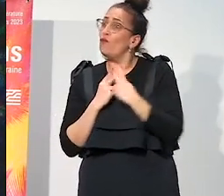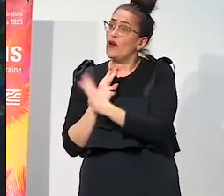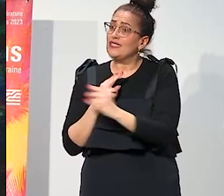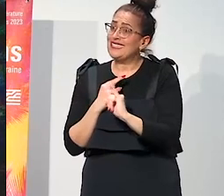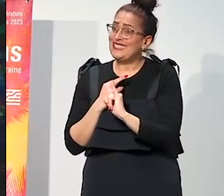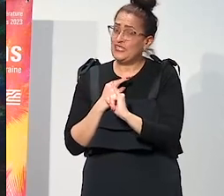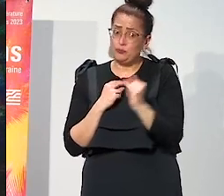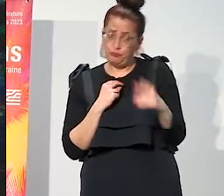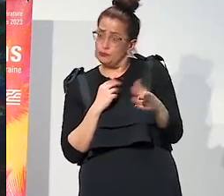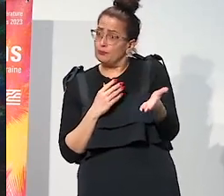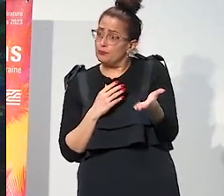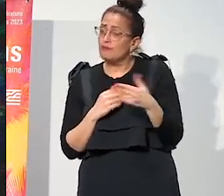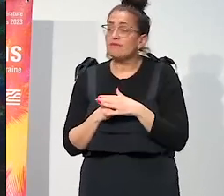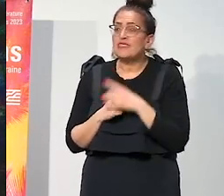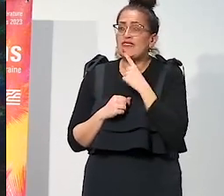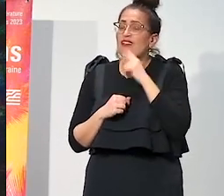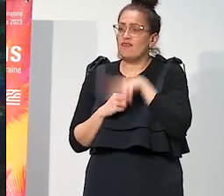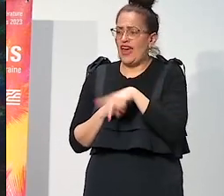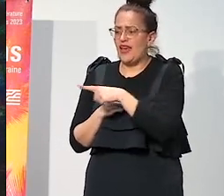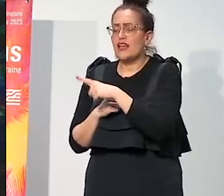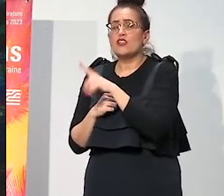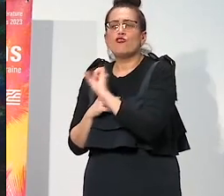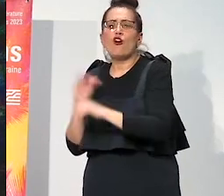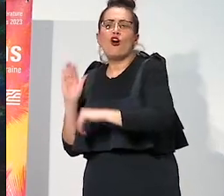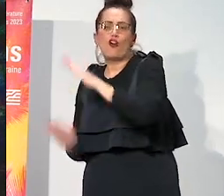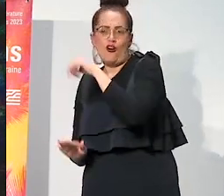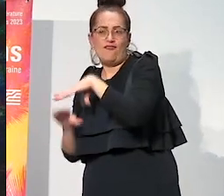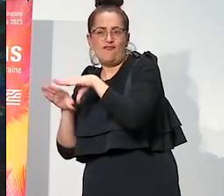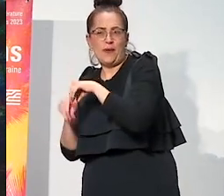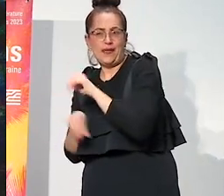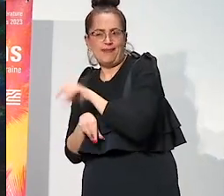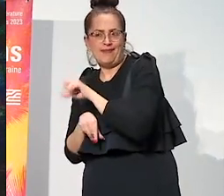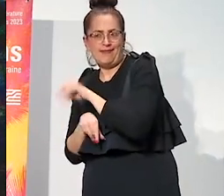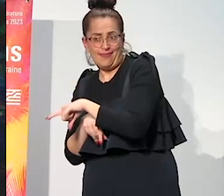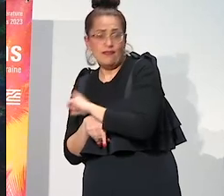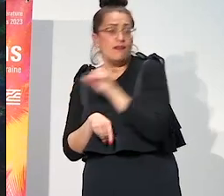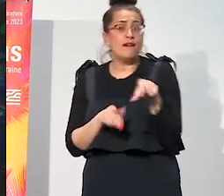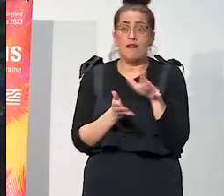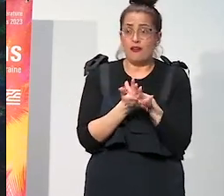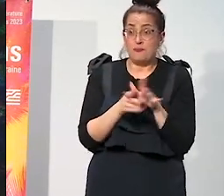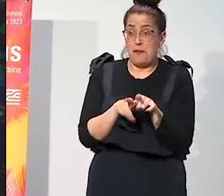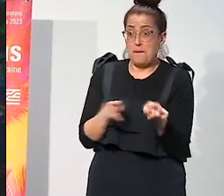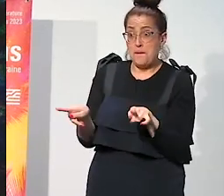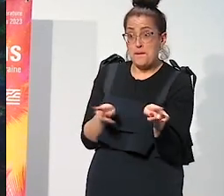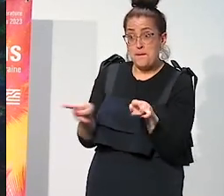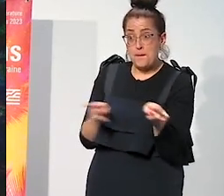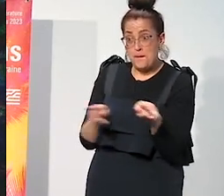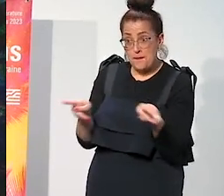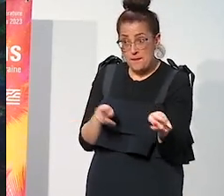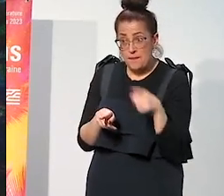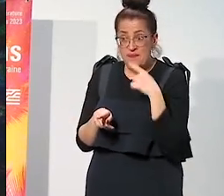la grande sœur, c'est-à-dire elle a 97 ans. Et elle était très proche des Franck avant qu'ils ne